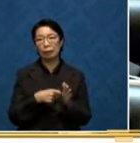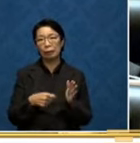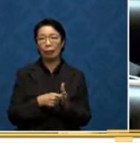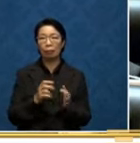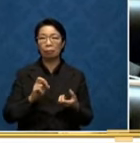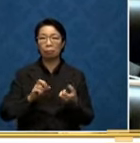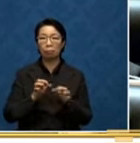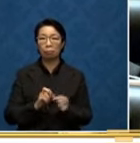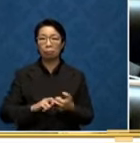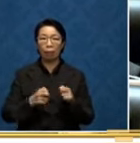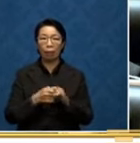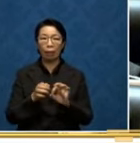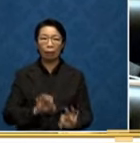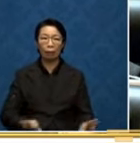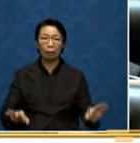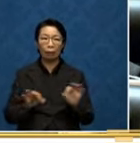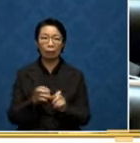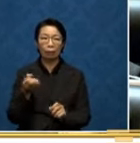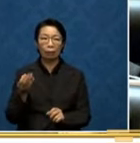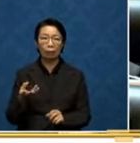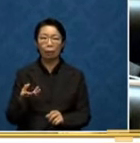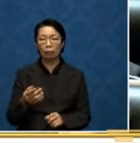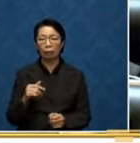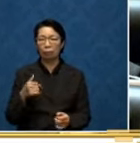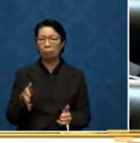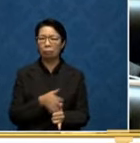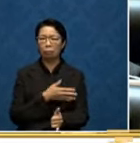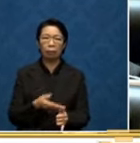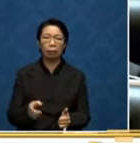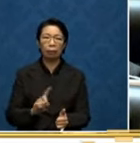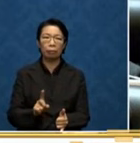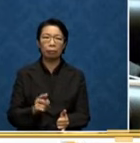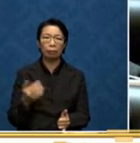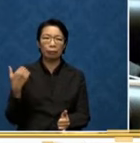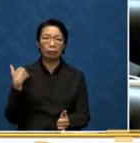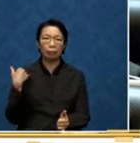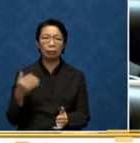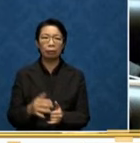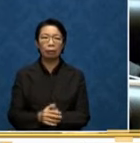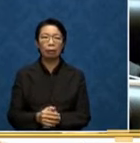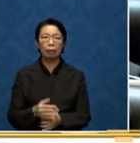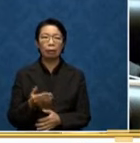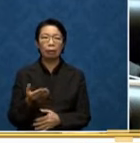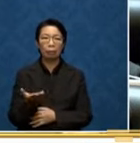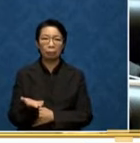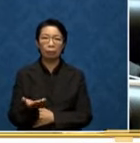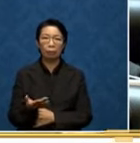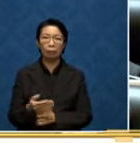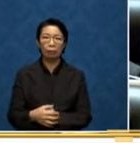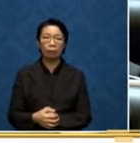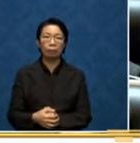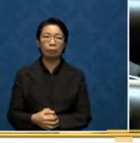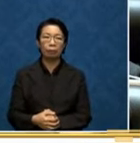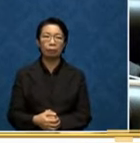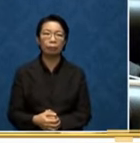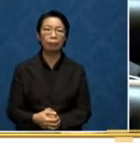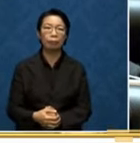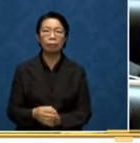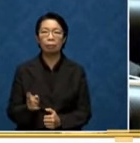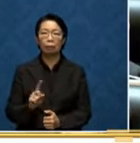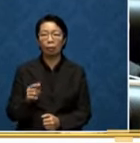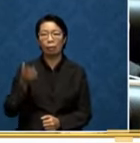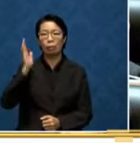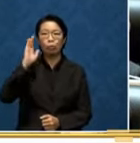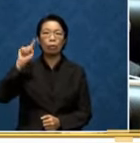ใหญ่นะครับก็คือที่ทำให้เกิดความรุนแรงในครอบครัวก็คือในเรื่องที่หนึ่งก็คือเรื่องเกี่ยวกับสามีภรรยานะครับเรื่องที่ส